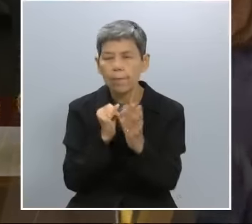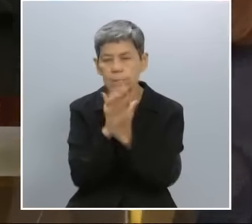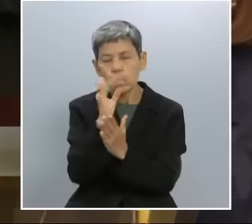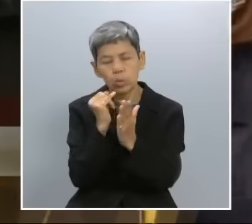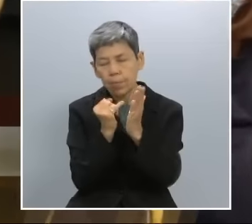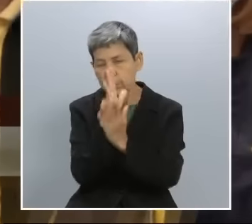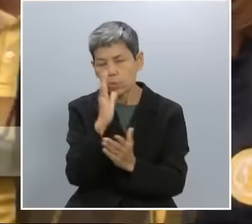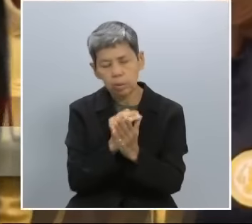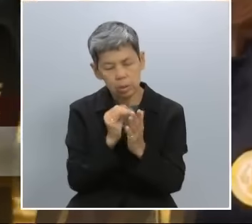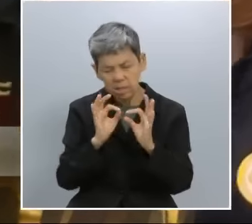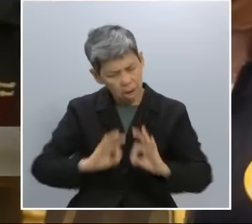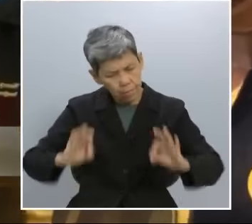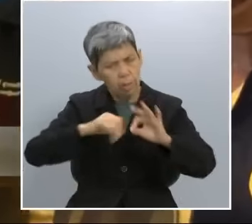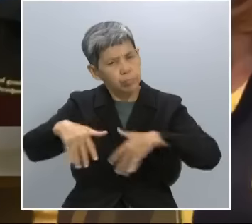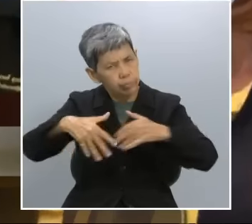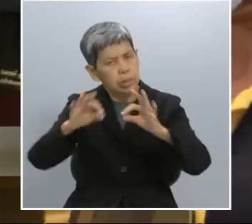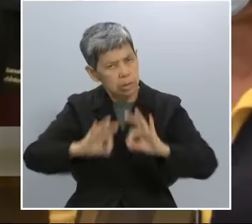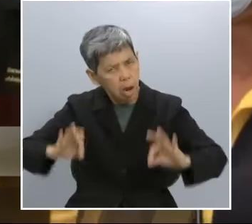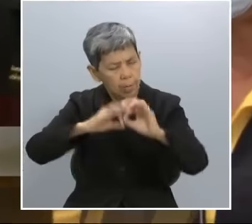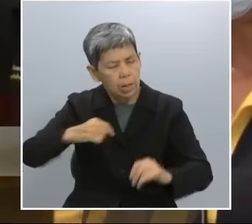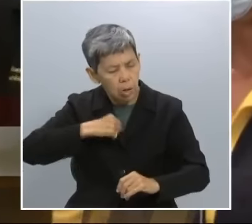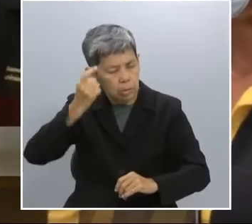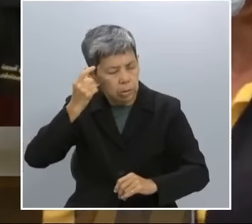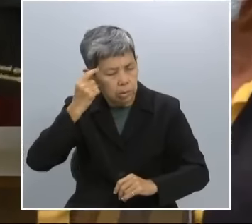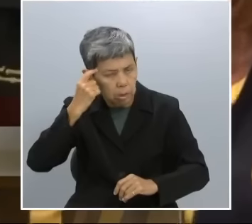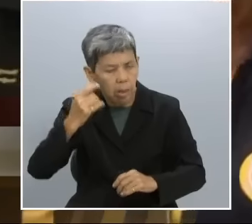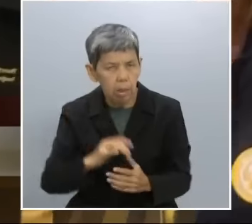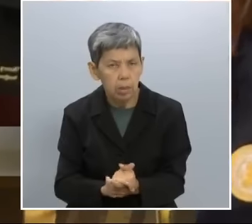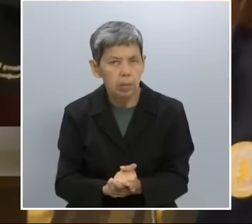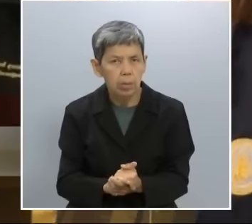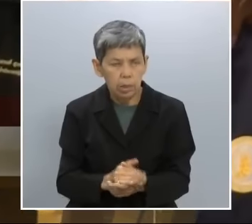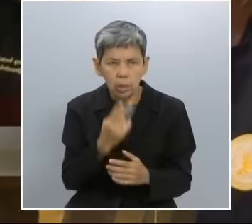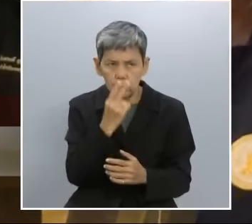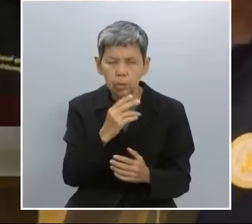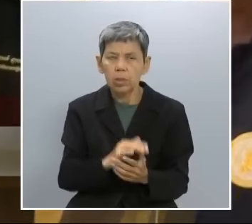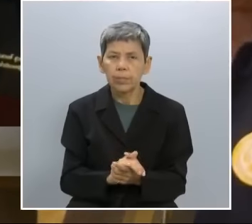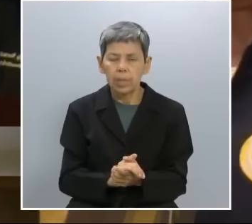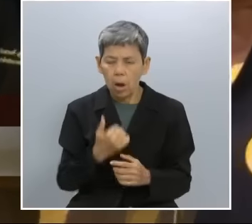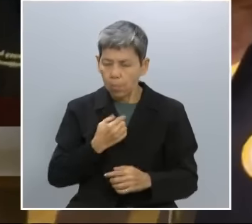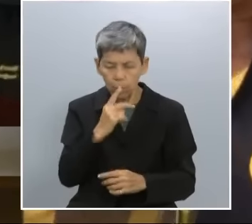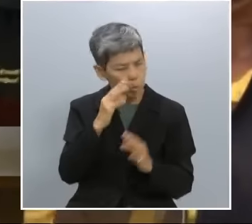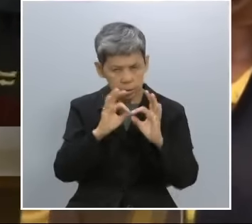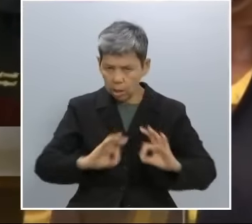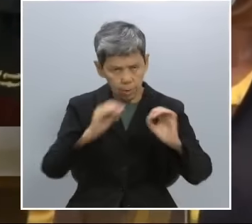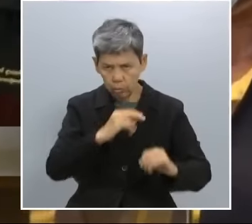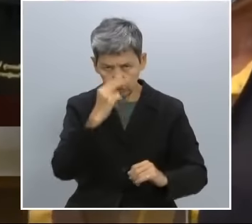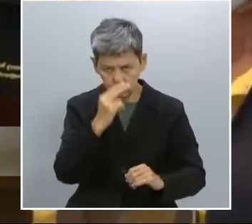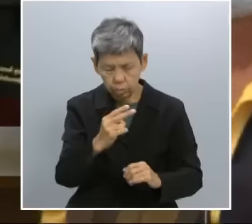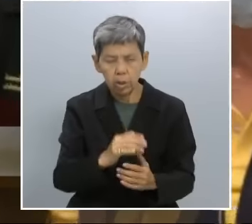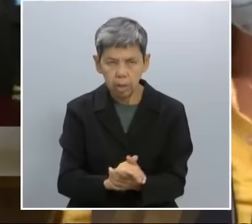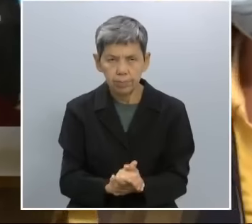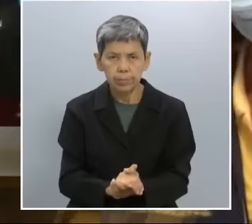จริงๆแล้วเรื่องสำคัญมากที่น้องนะครับเดี๋ยวท่านตรวจแล้วท่านดูดีๆนะครับนะครับเรื่องนี้ผมว่าเป็นเรื่องที่สำคัญมากนะ